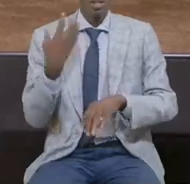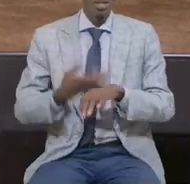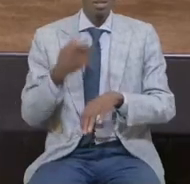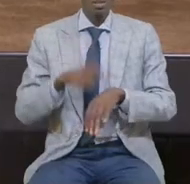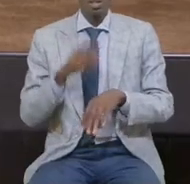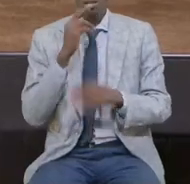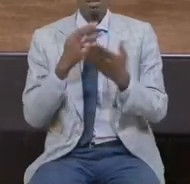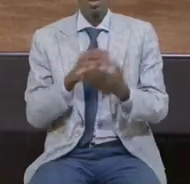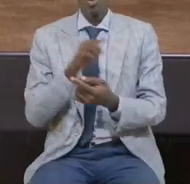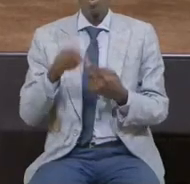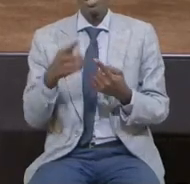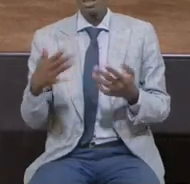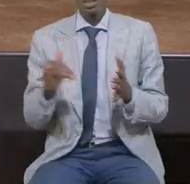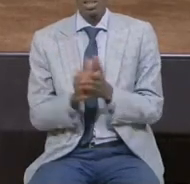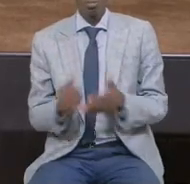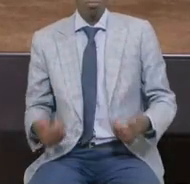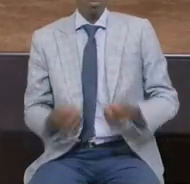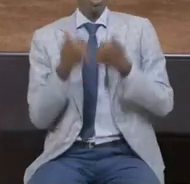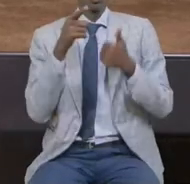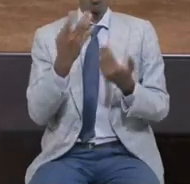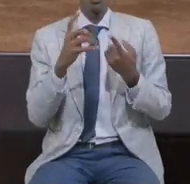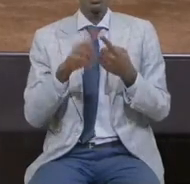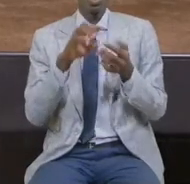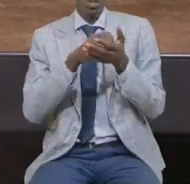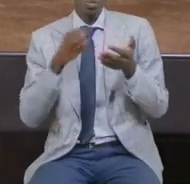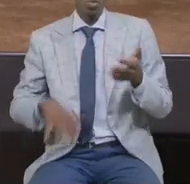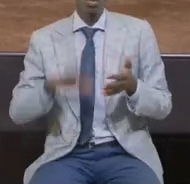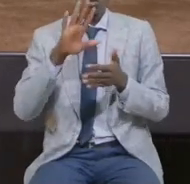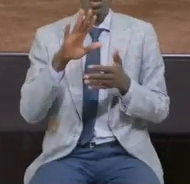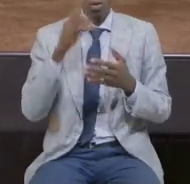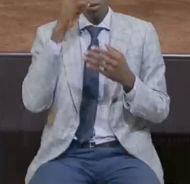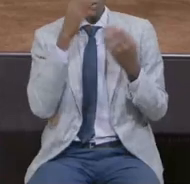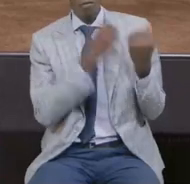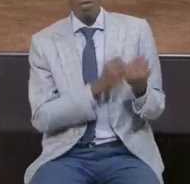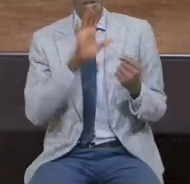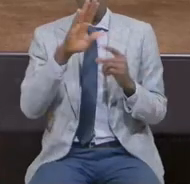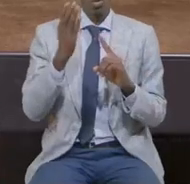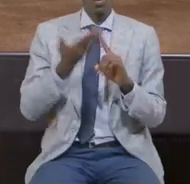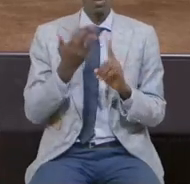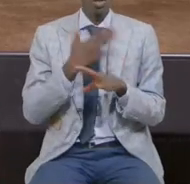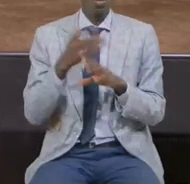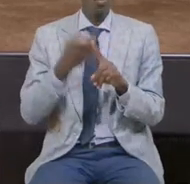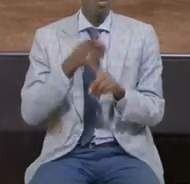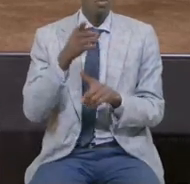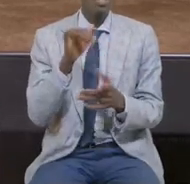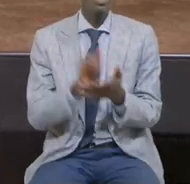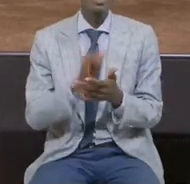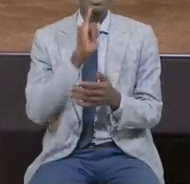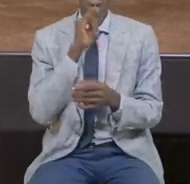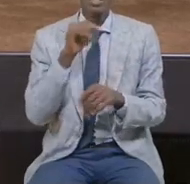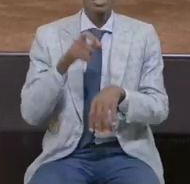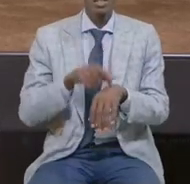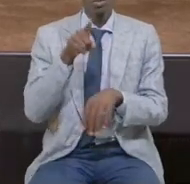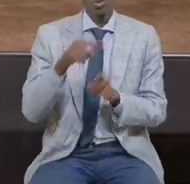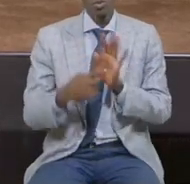épreuves sont là, lorsque les choses là te confrontent pour ôter ta conviction, c'est l'heure de